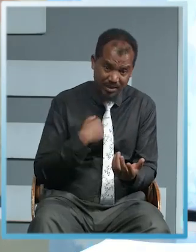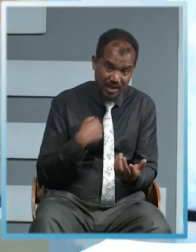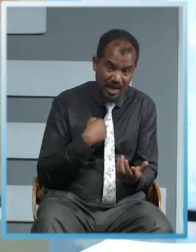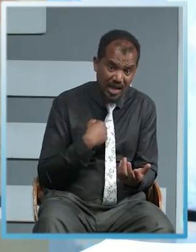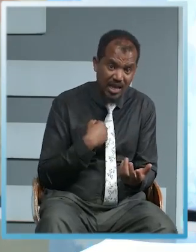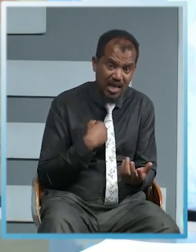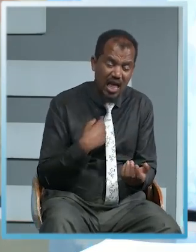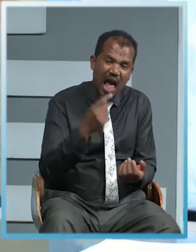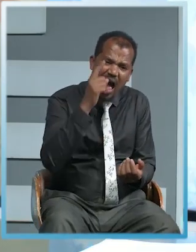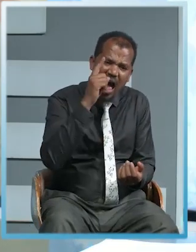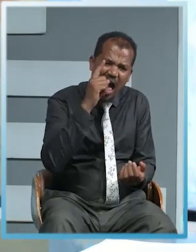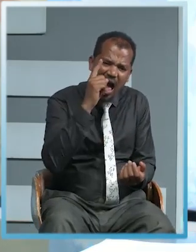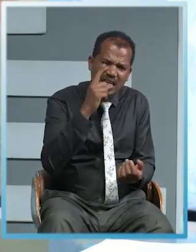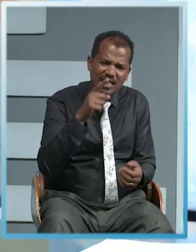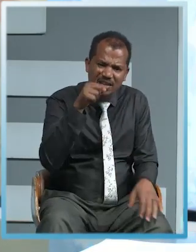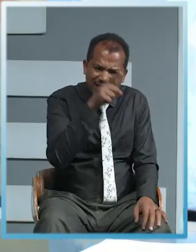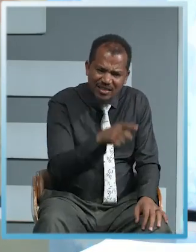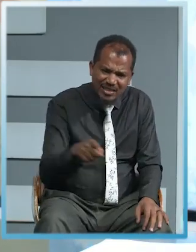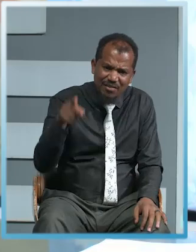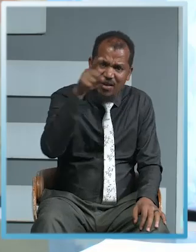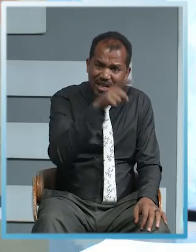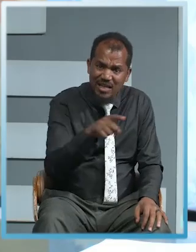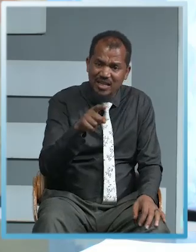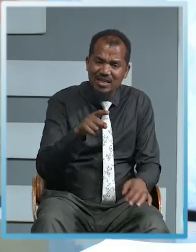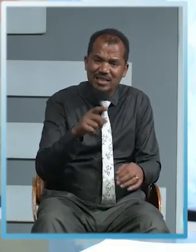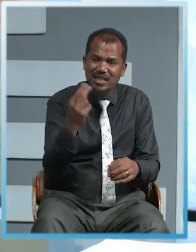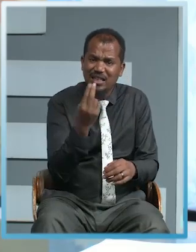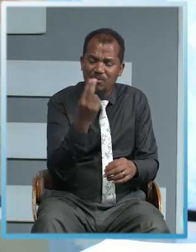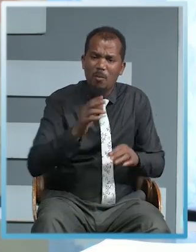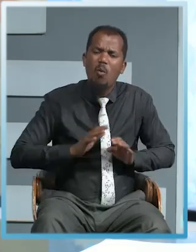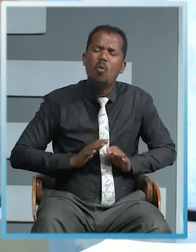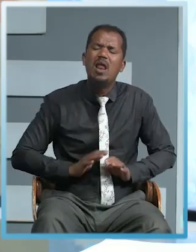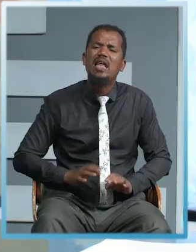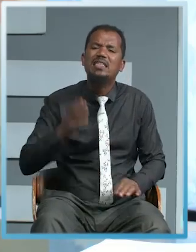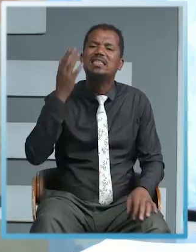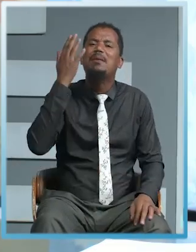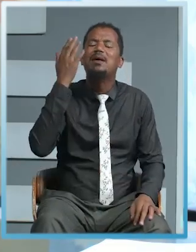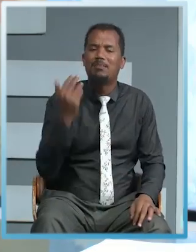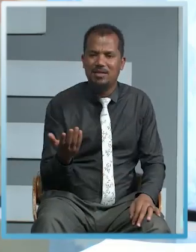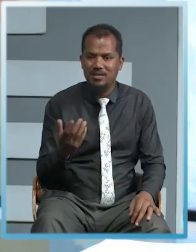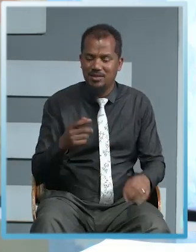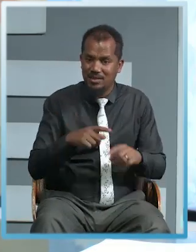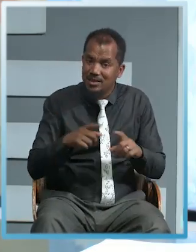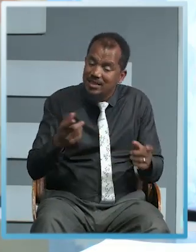እኔ የሆነ ቬሂክል ተጠቅሞ መወለድ ነበርበት የኮሚሽን ኢትዮጵያ ኮሚሽን